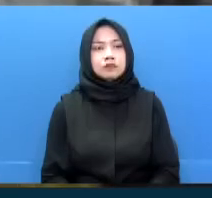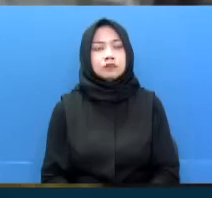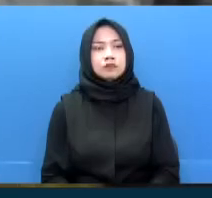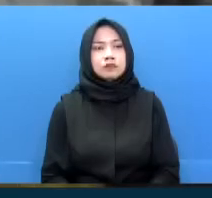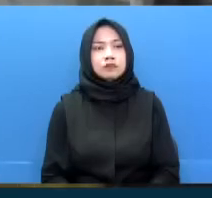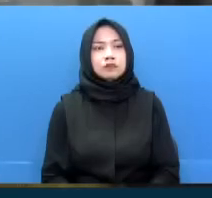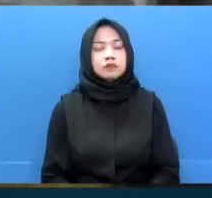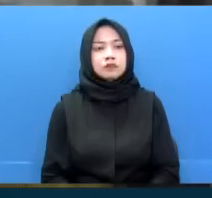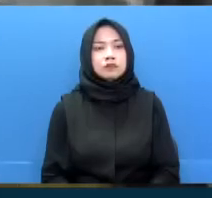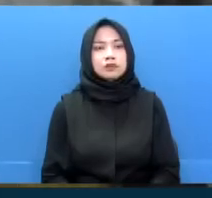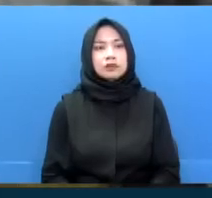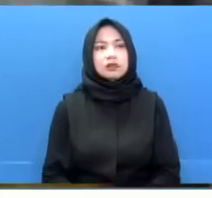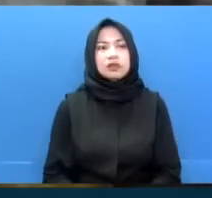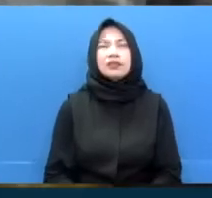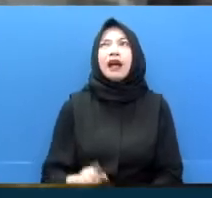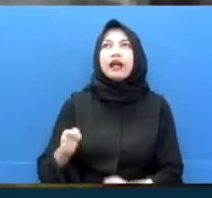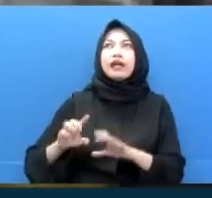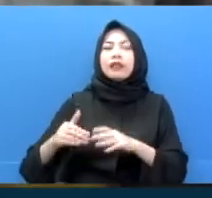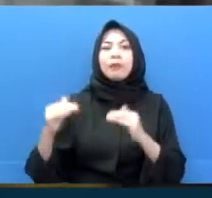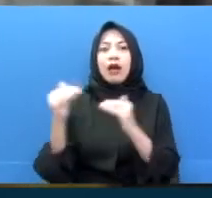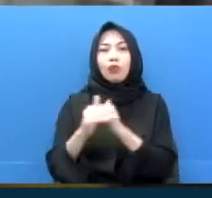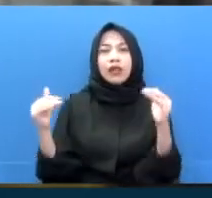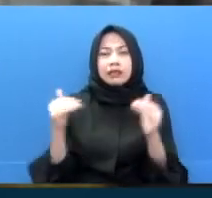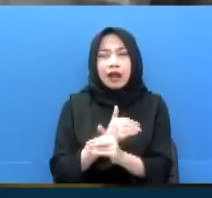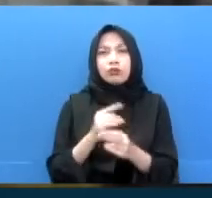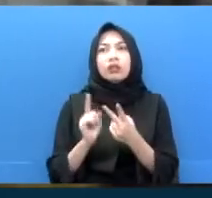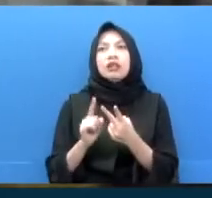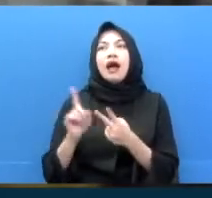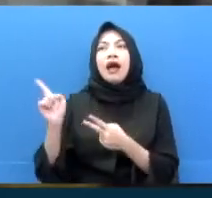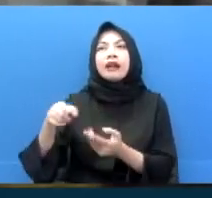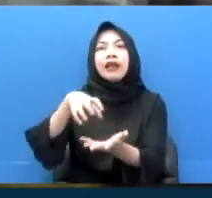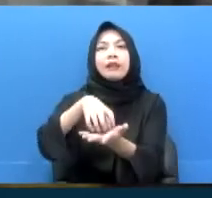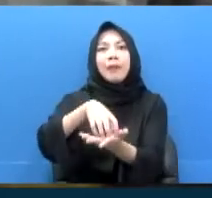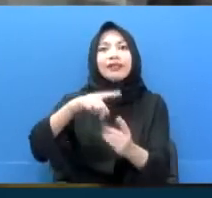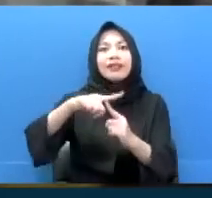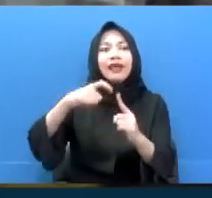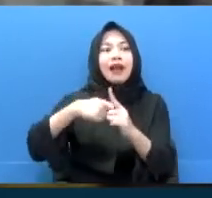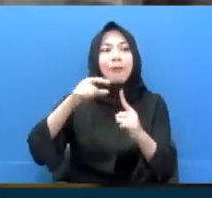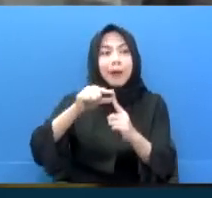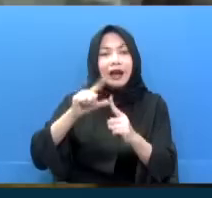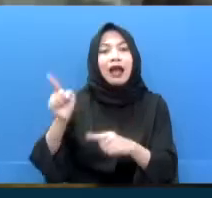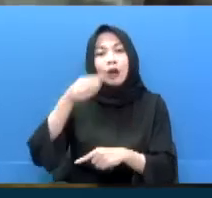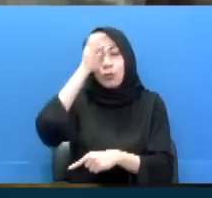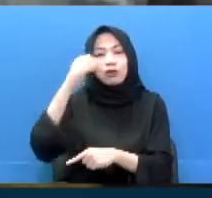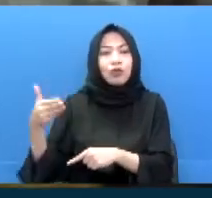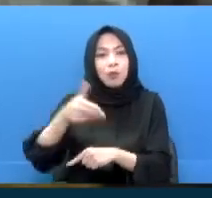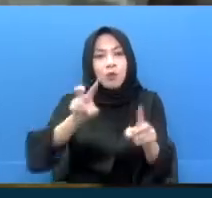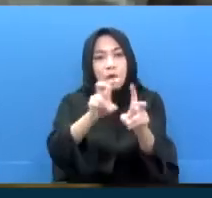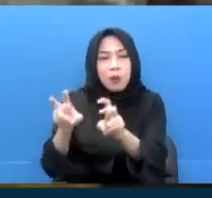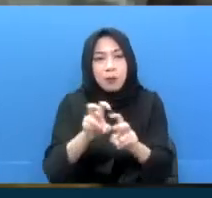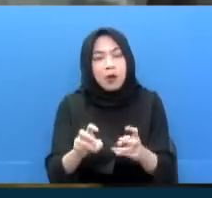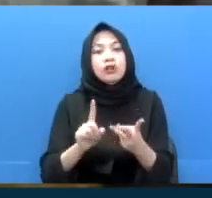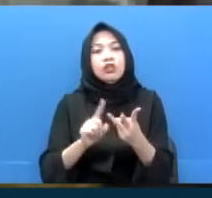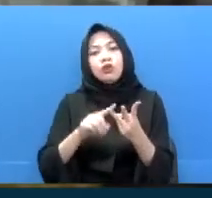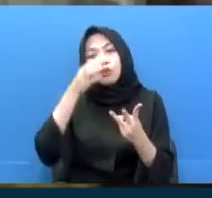dari Lakalantas kemudian ada yang menangani di TKP awal Terus eh ada itu